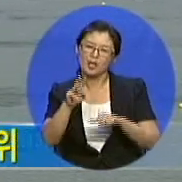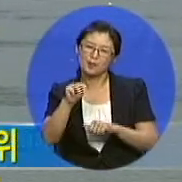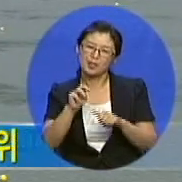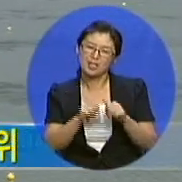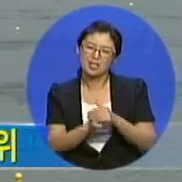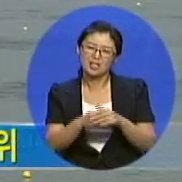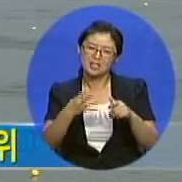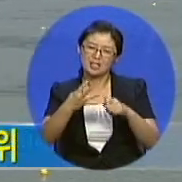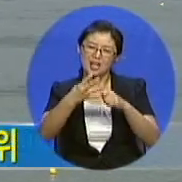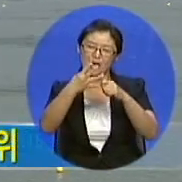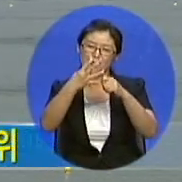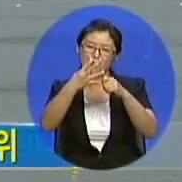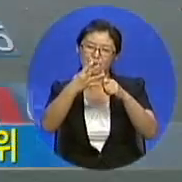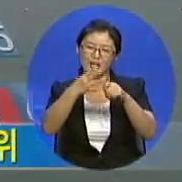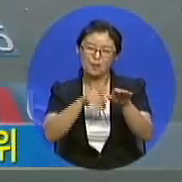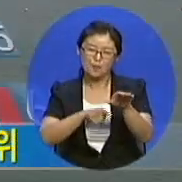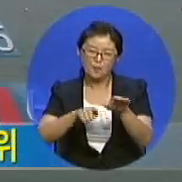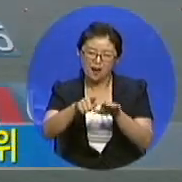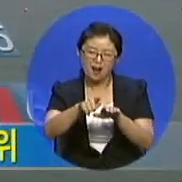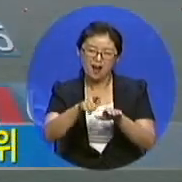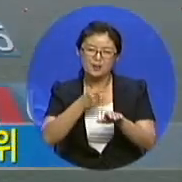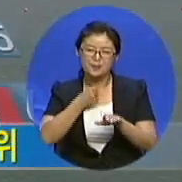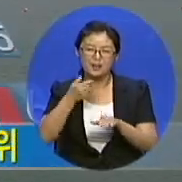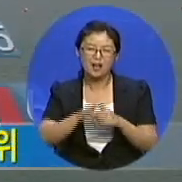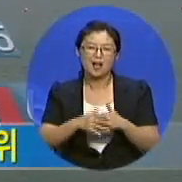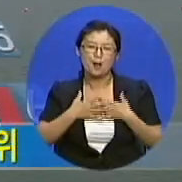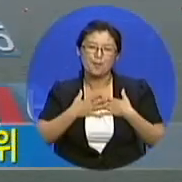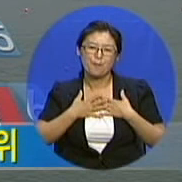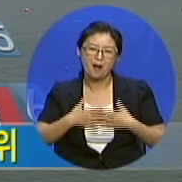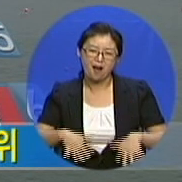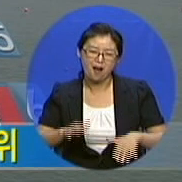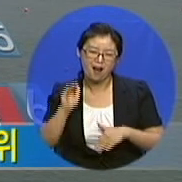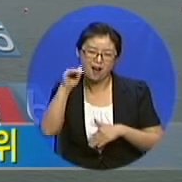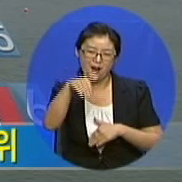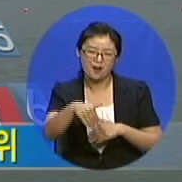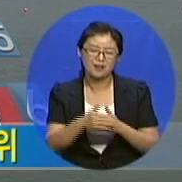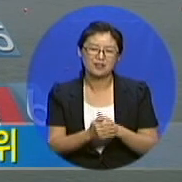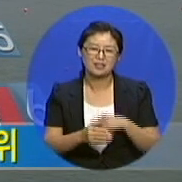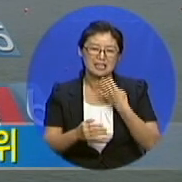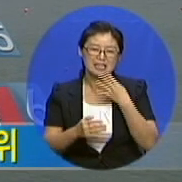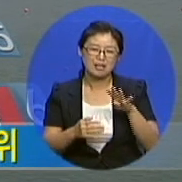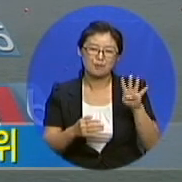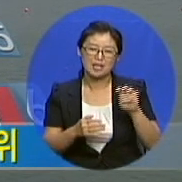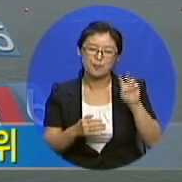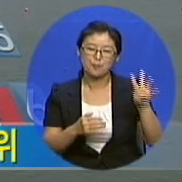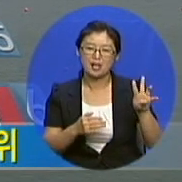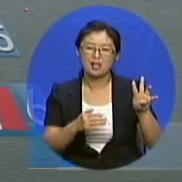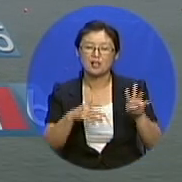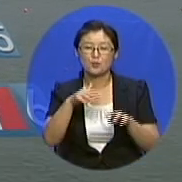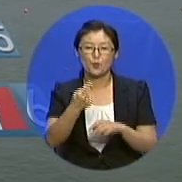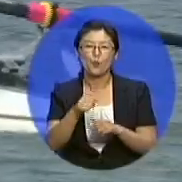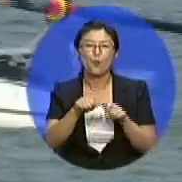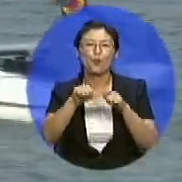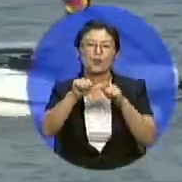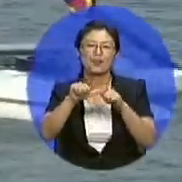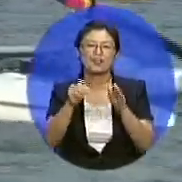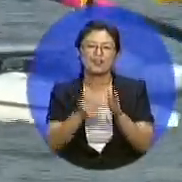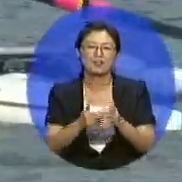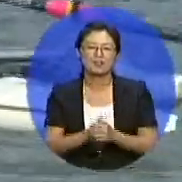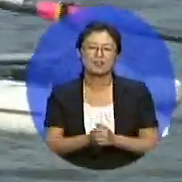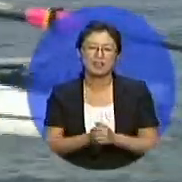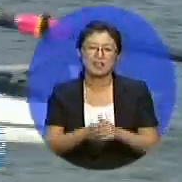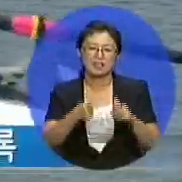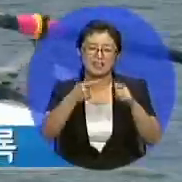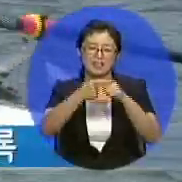4위를 지키며 순위 상승을 노렸으나 체력이 떨어지며 4분 48초 81로 5위에 머물렀습니다.